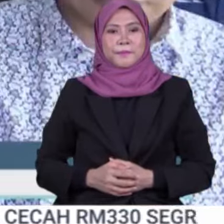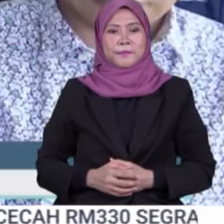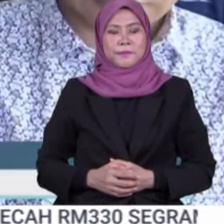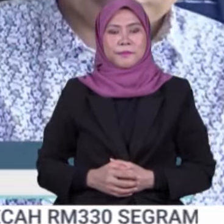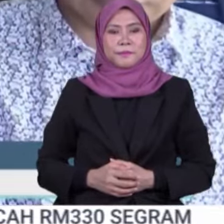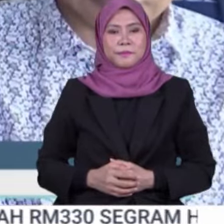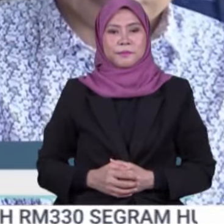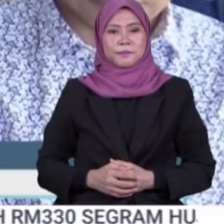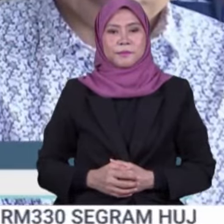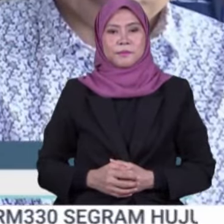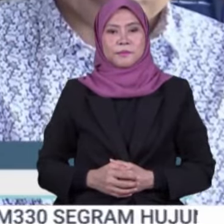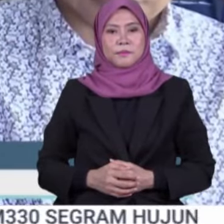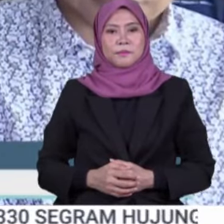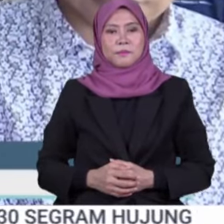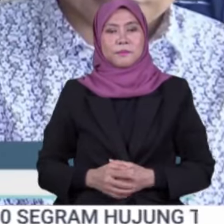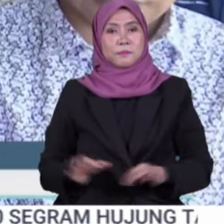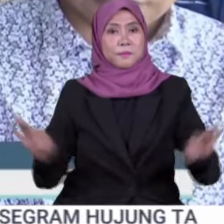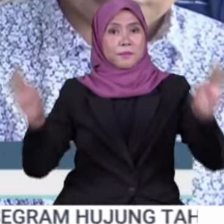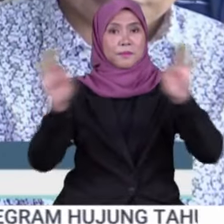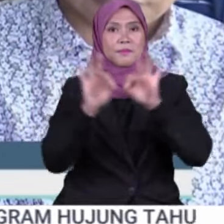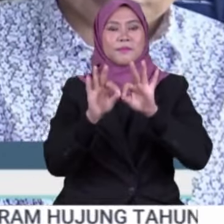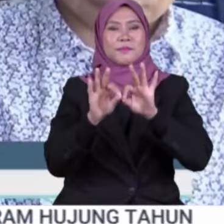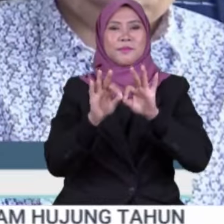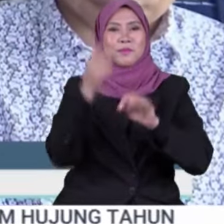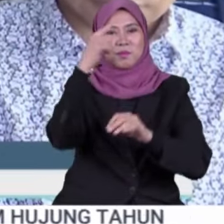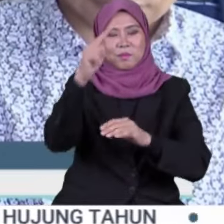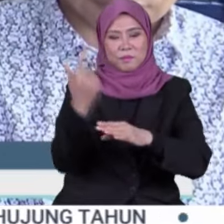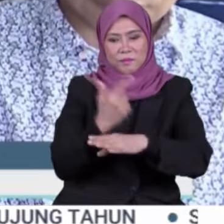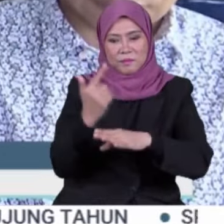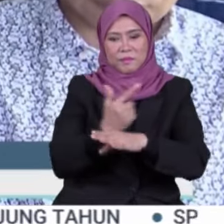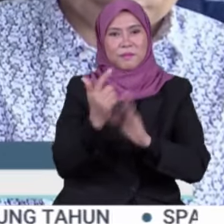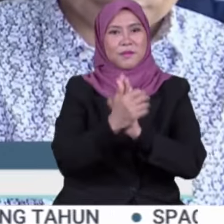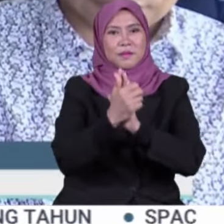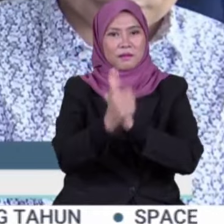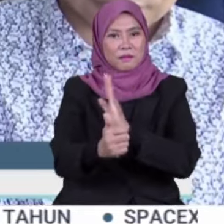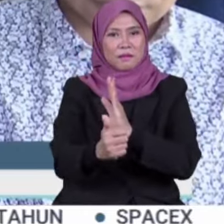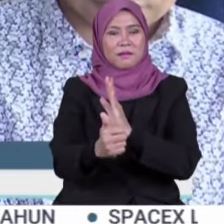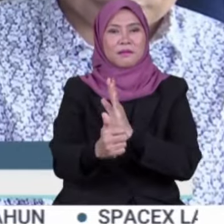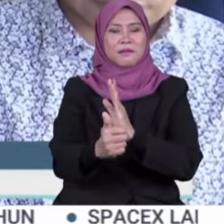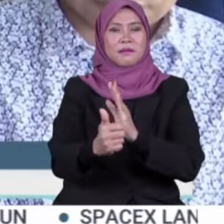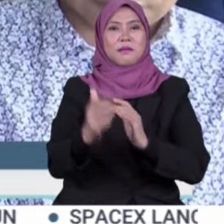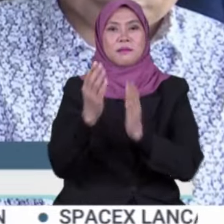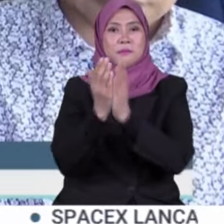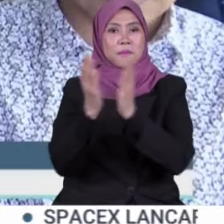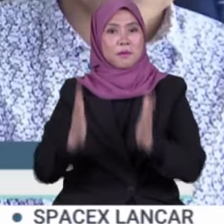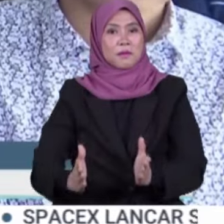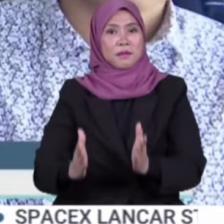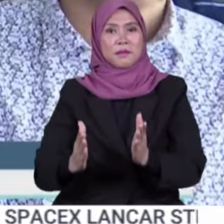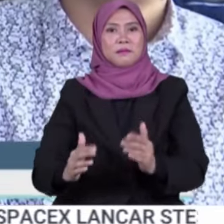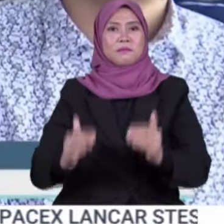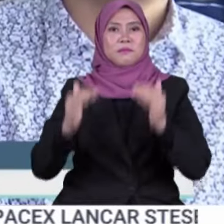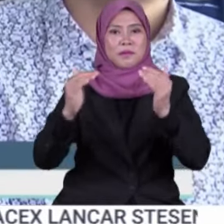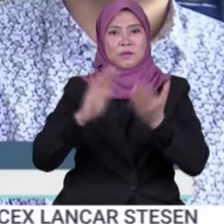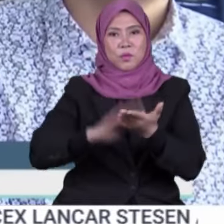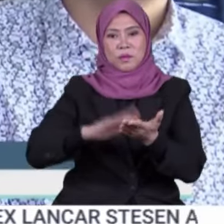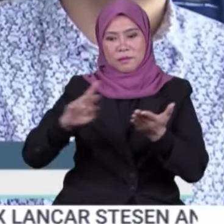Dia amat penting sekali sebagai mengasah bakat anak-anak didik ataupun pelajar-pelajar sekalian di peringkat sekolah